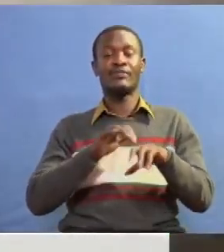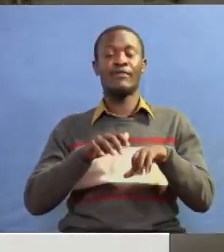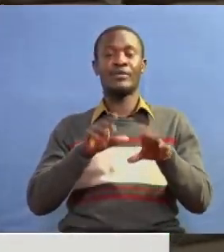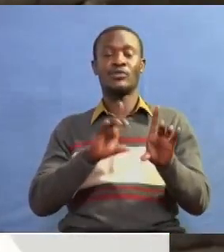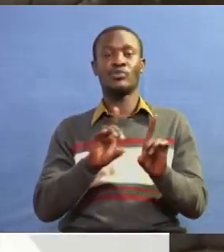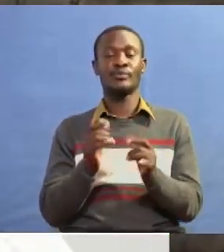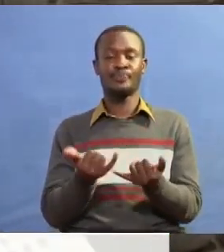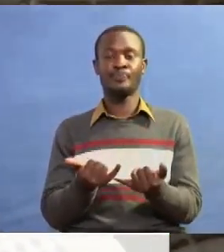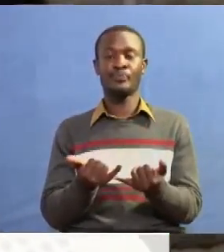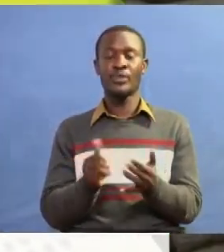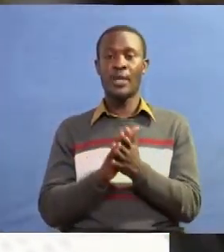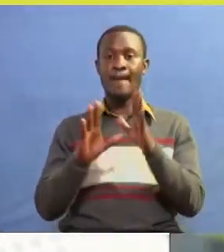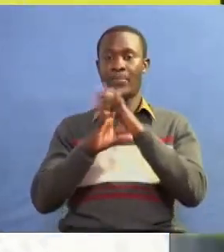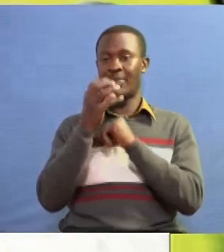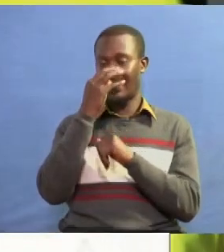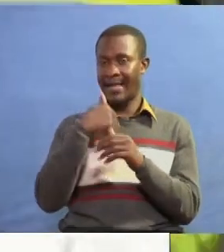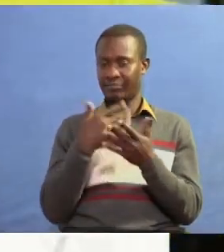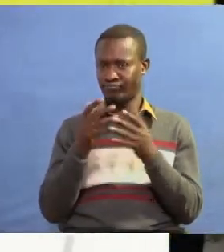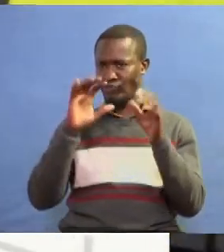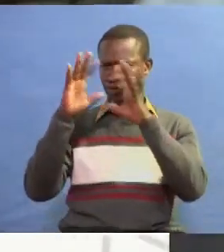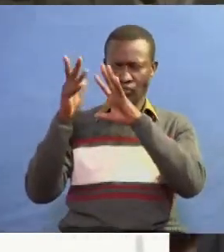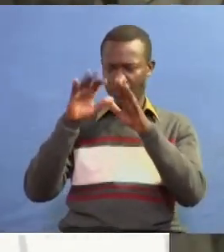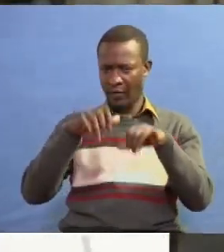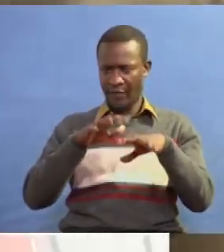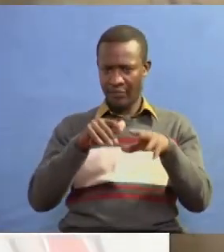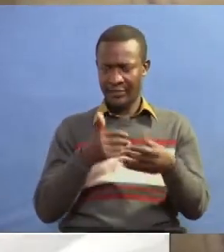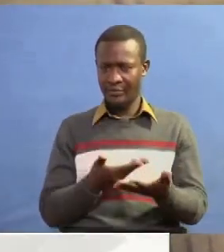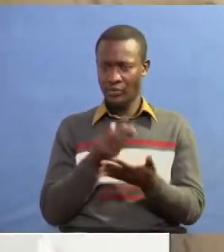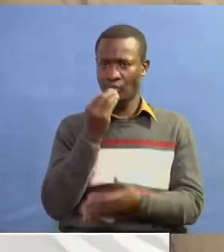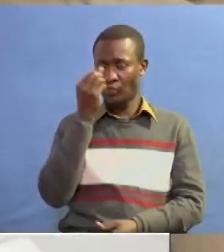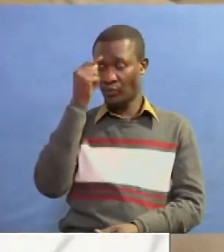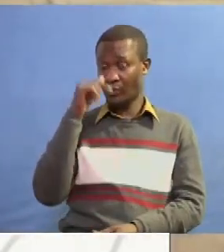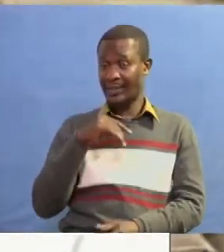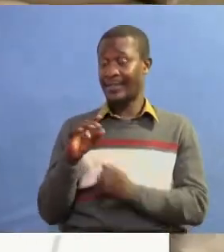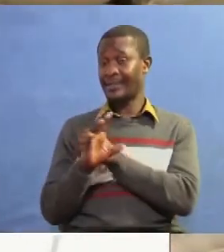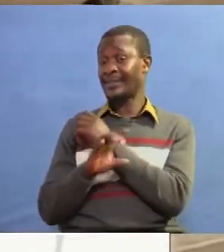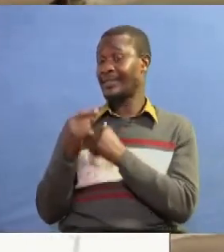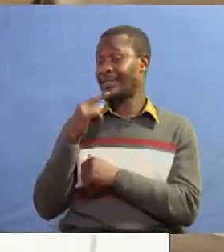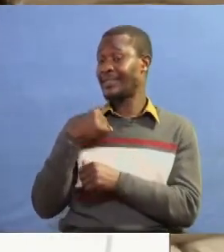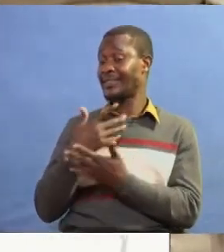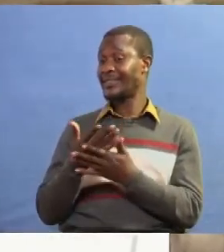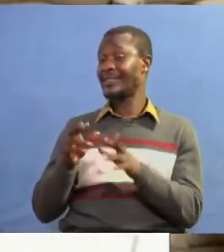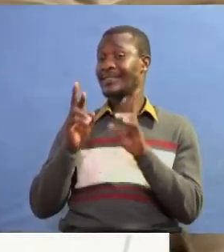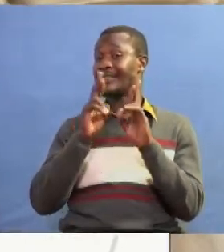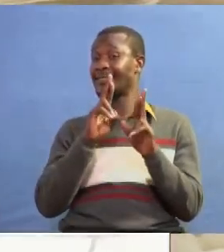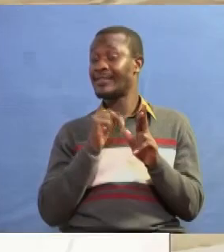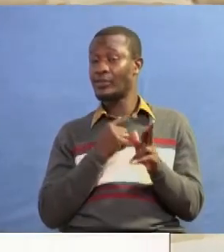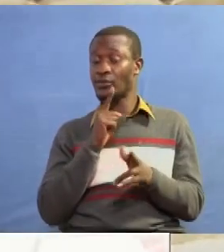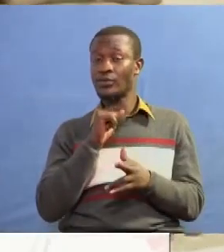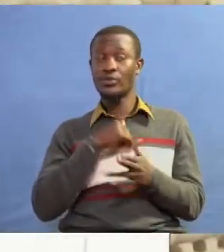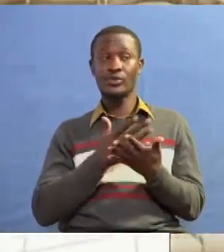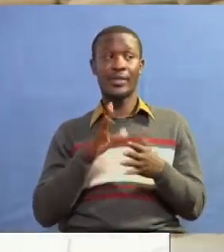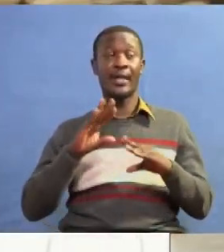The president has also congratulated farmers for producing food for the country, stating his commitment to ensure enough